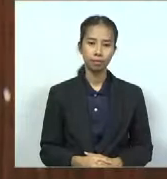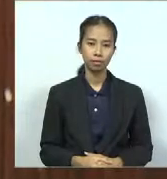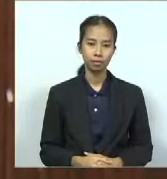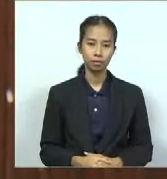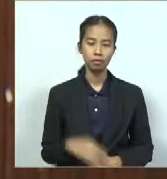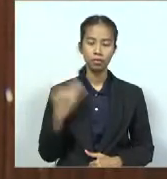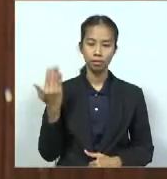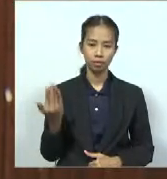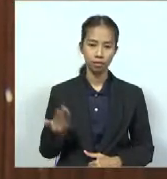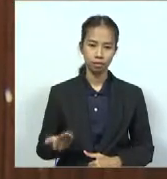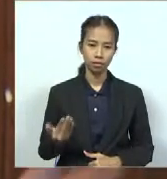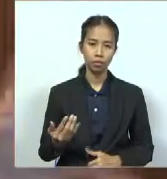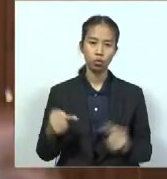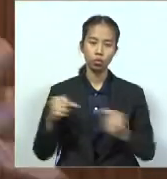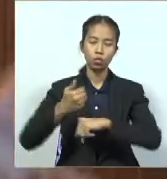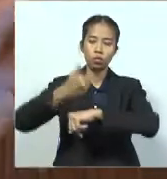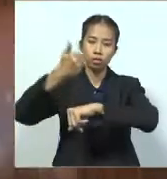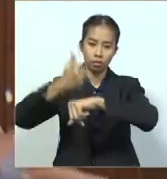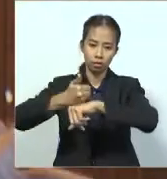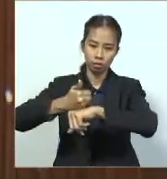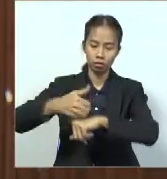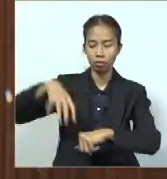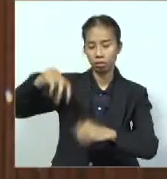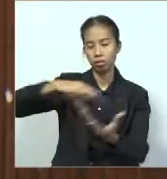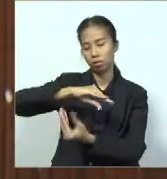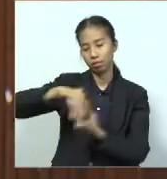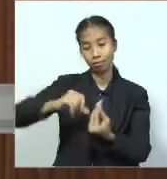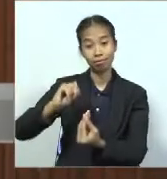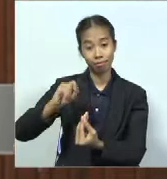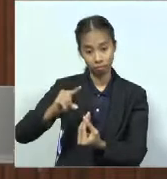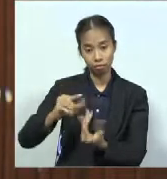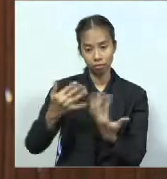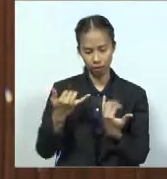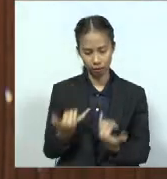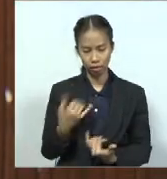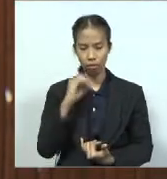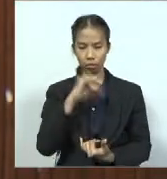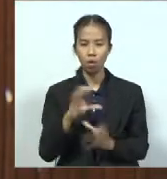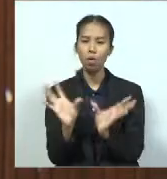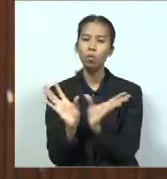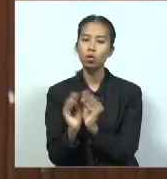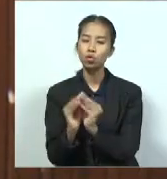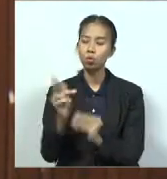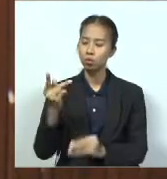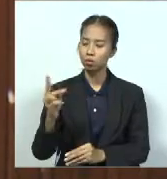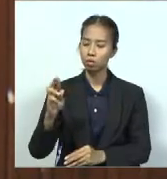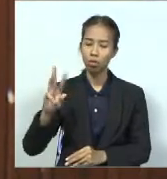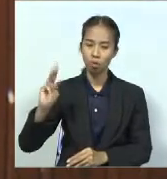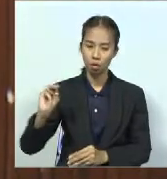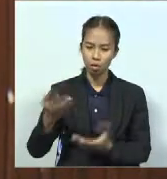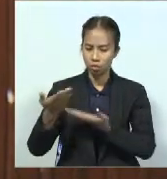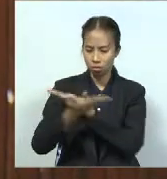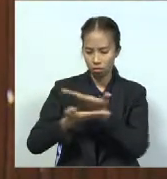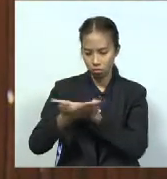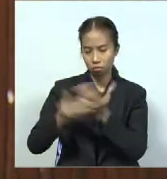นายลวรนแสงสนิทผู้อำนวยการสำนักงานเศรษฐกิจการคลังได้เปิดเผยว่าที่ประชุมคณะรัฐมนตรีมีมติเห็น